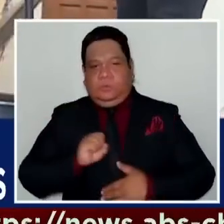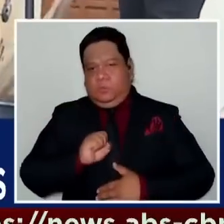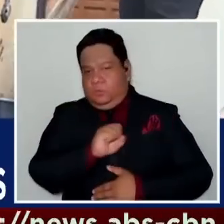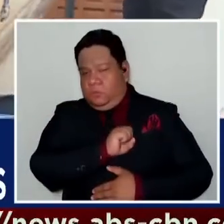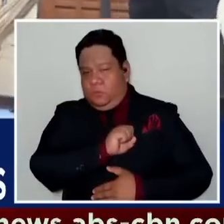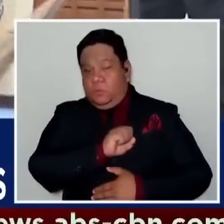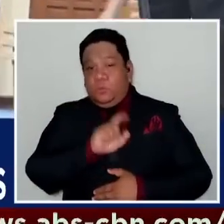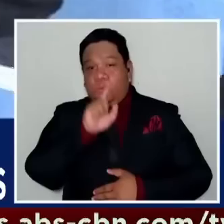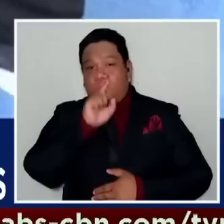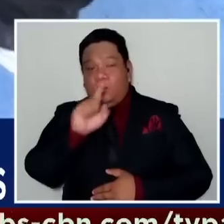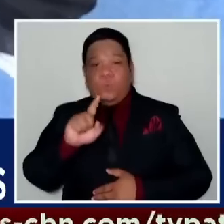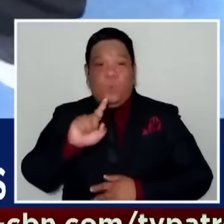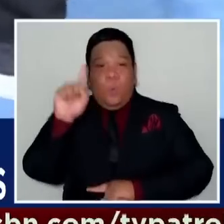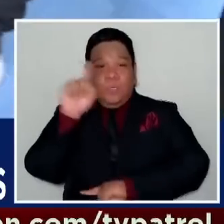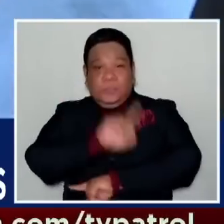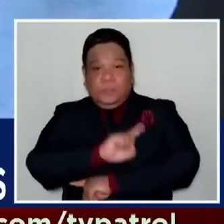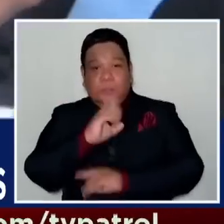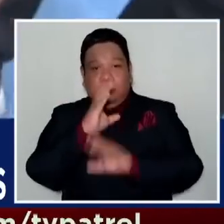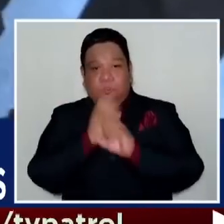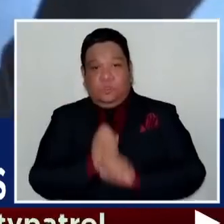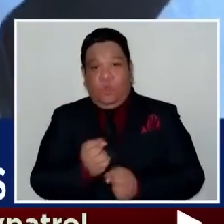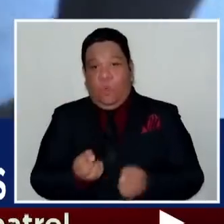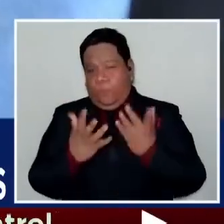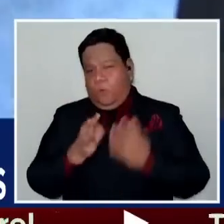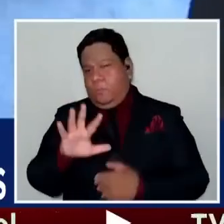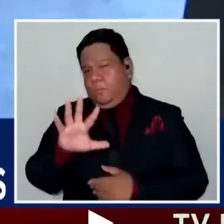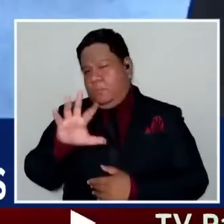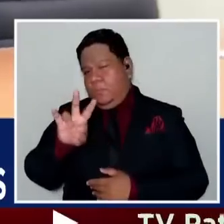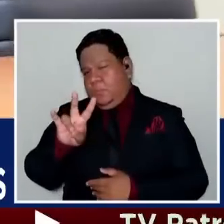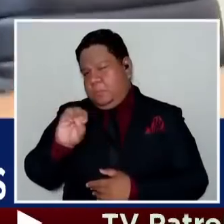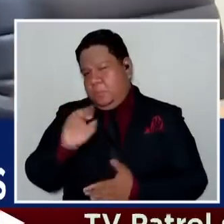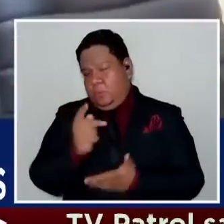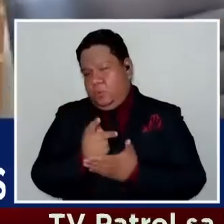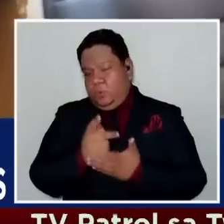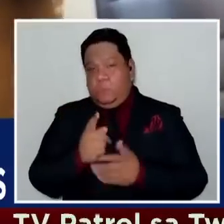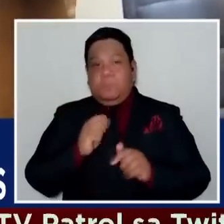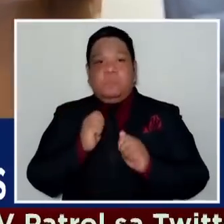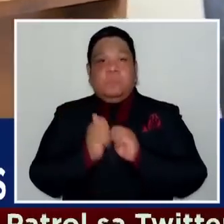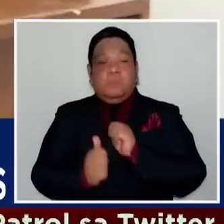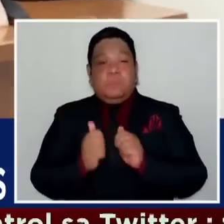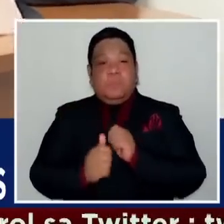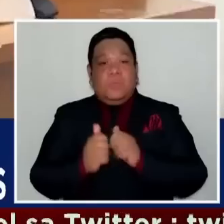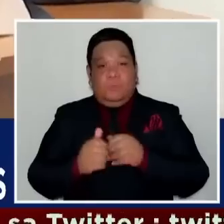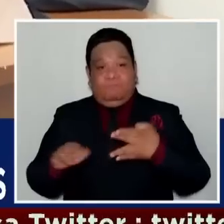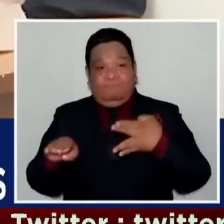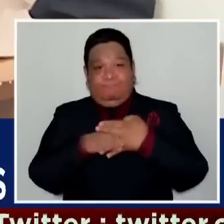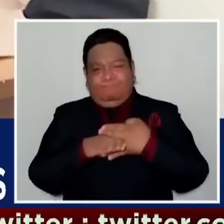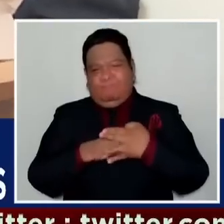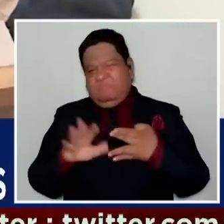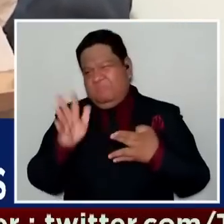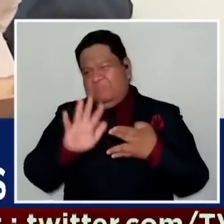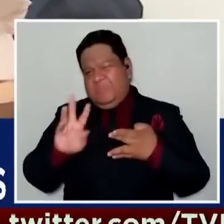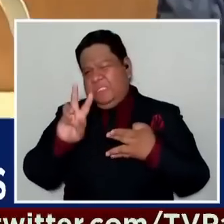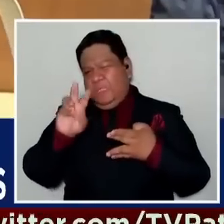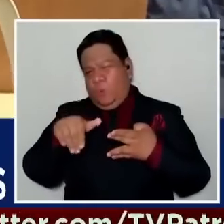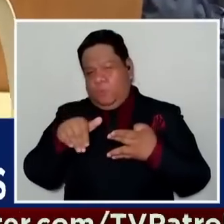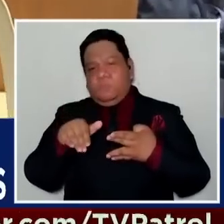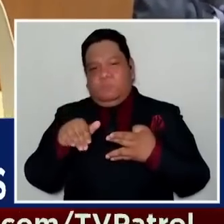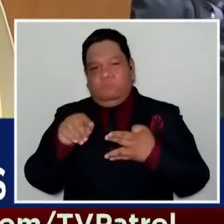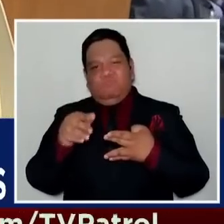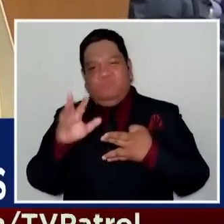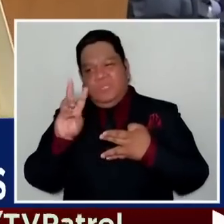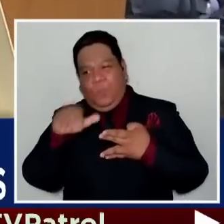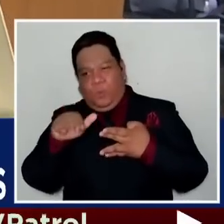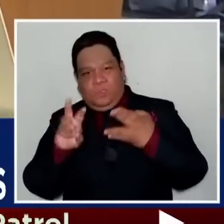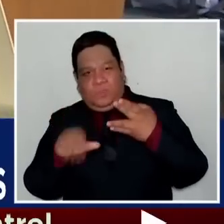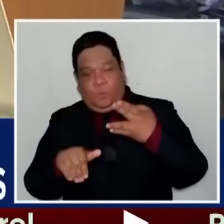pesos ang arawang sweldo o lampas 6,000 pesos na take-home pay kada kinsenas katapusan. Para makatipid, kada sweldo